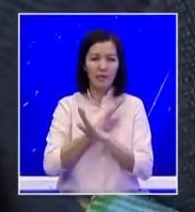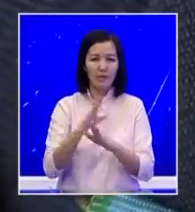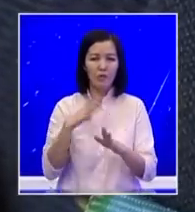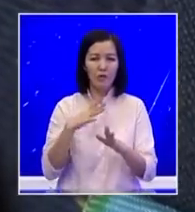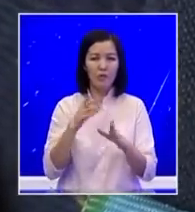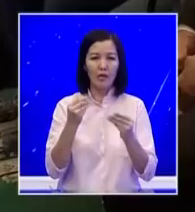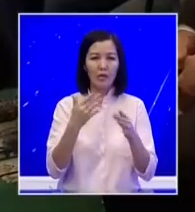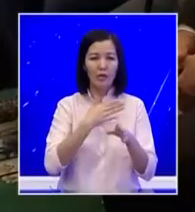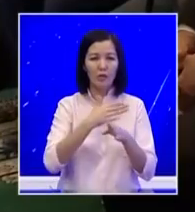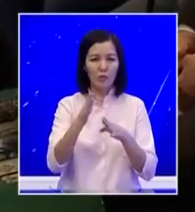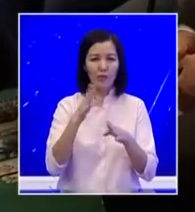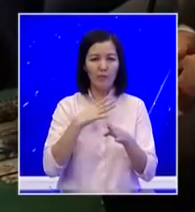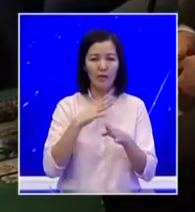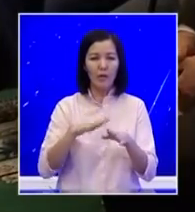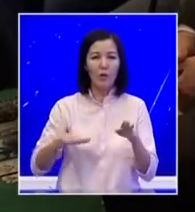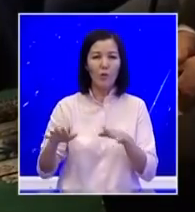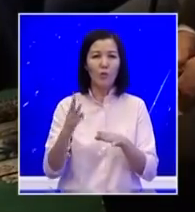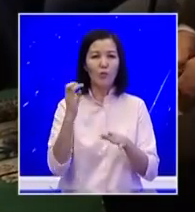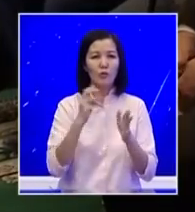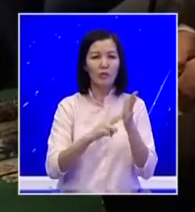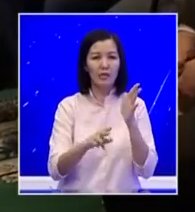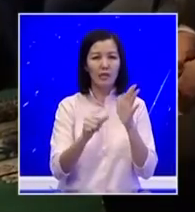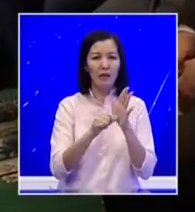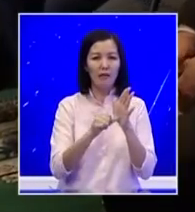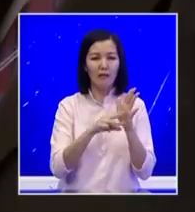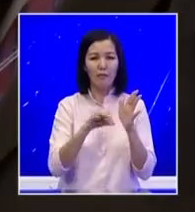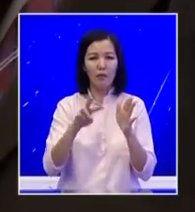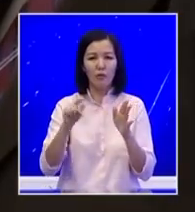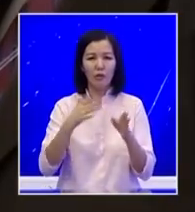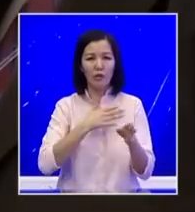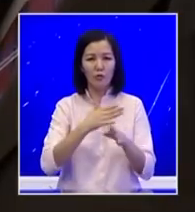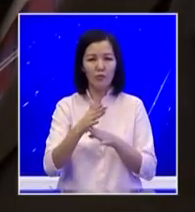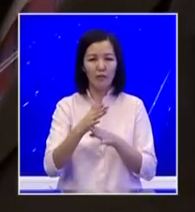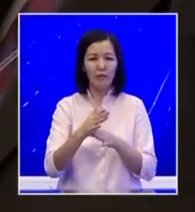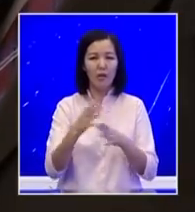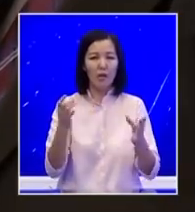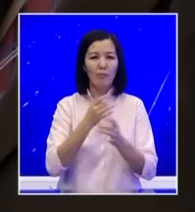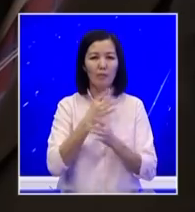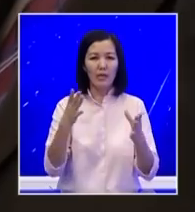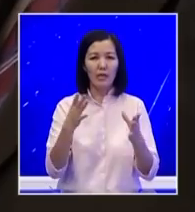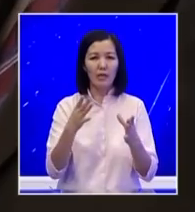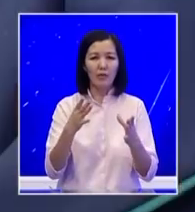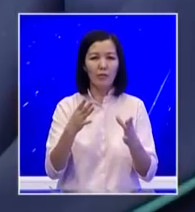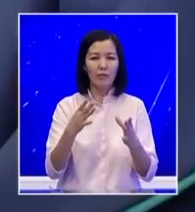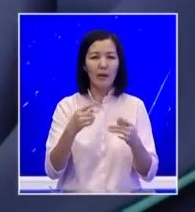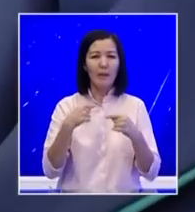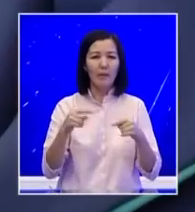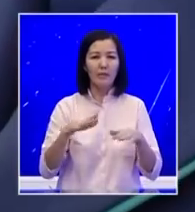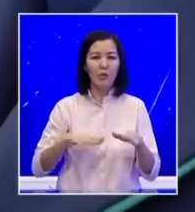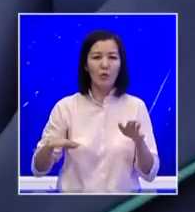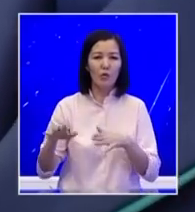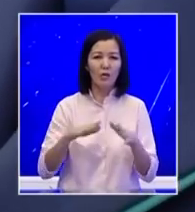көмек қарастырылған. Оған өңір қазынасынан 386 миллион теңге жұмсалыпты. Бұл жолғы мерекенің тойлану барысы